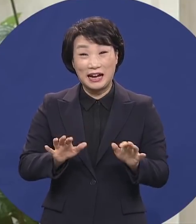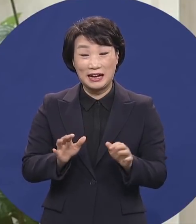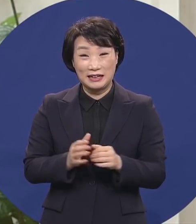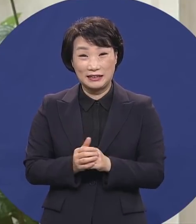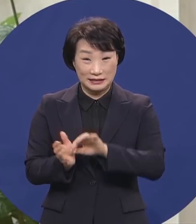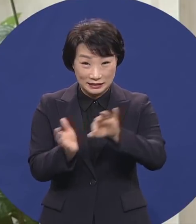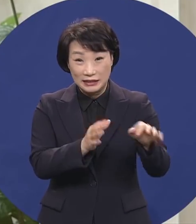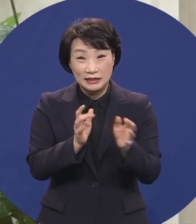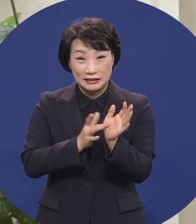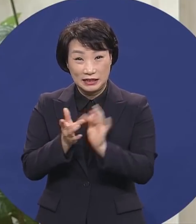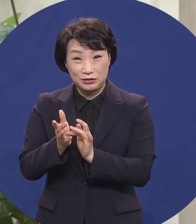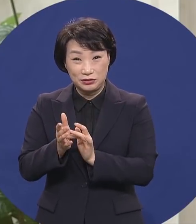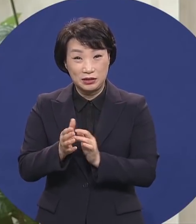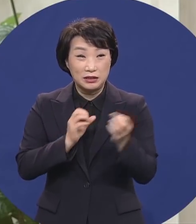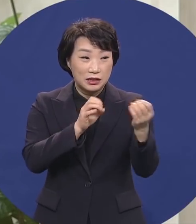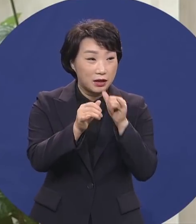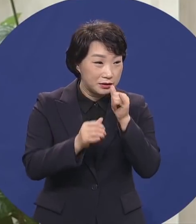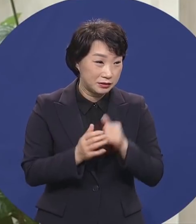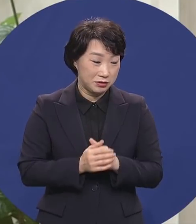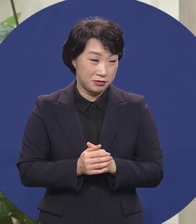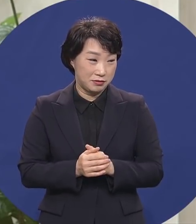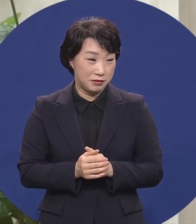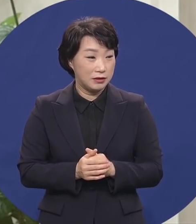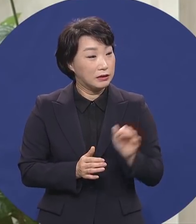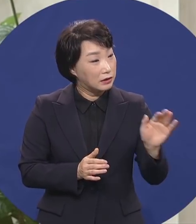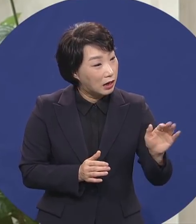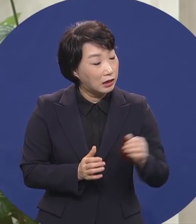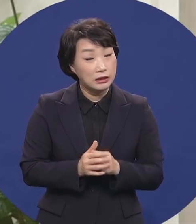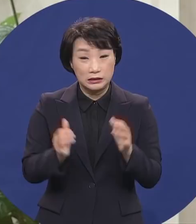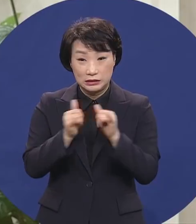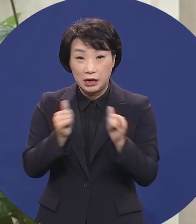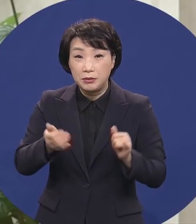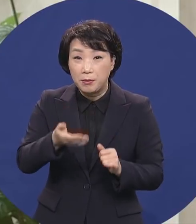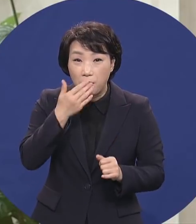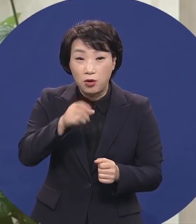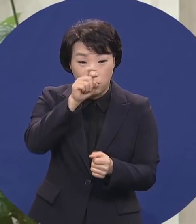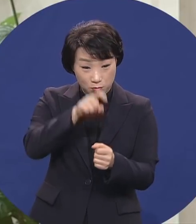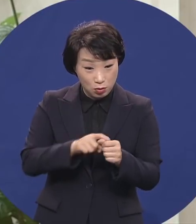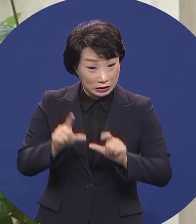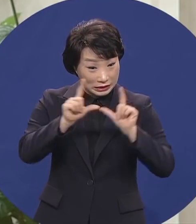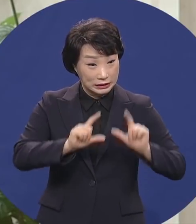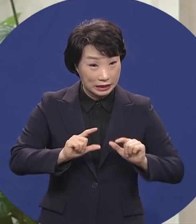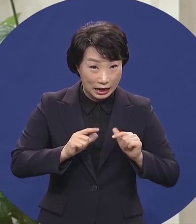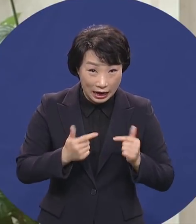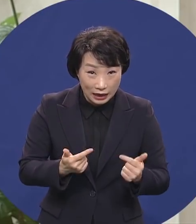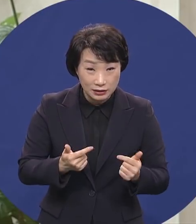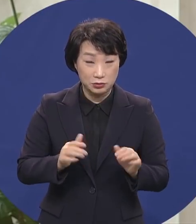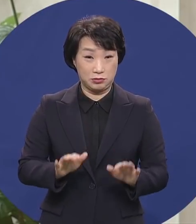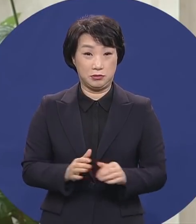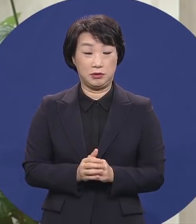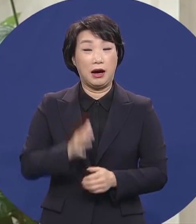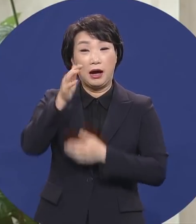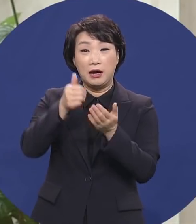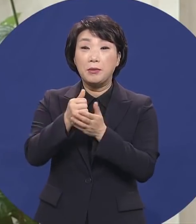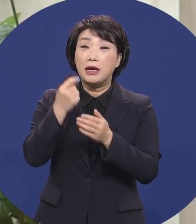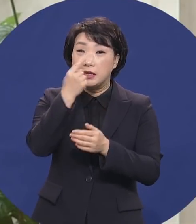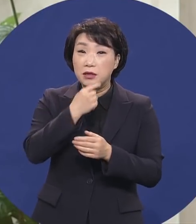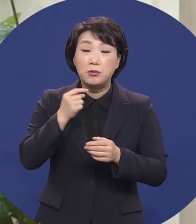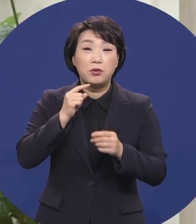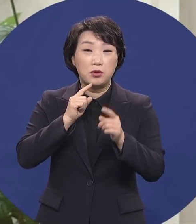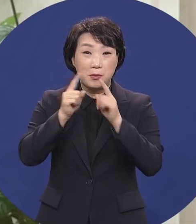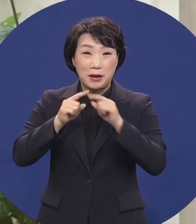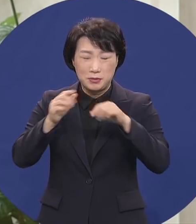뭐라고 말씀하셨어요? 야, 사람이 떡으로만 살 것이 아니요